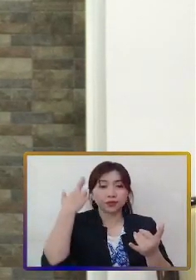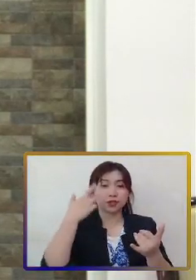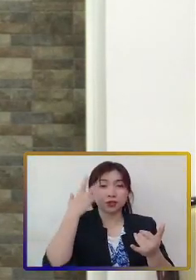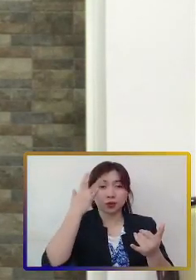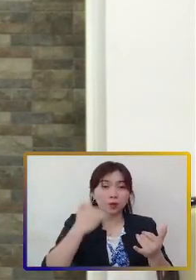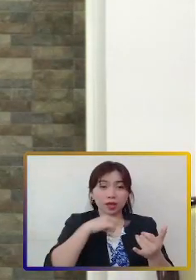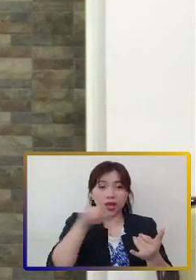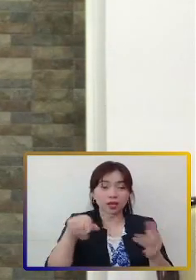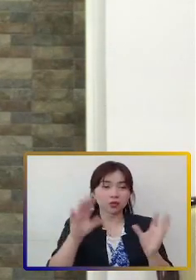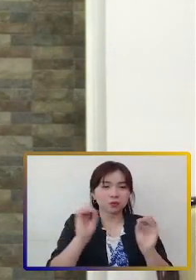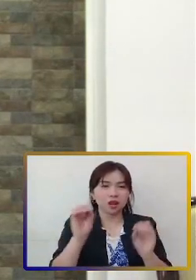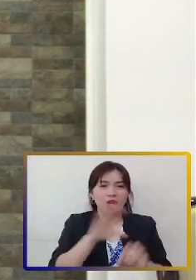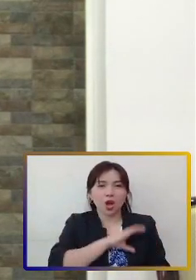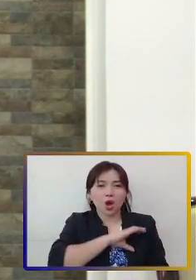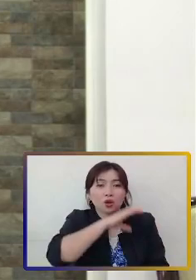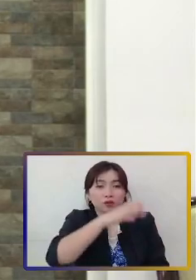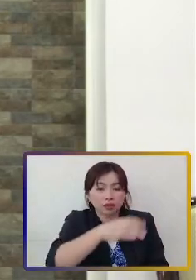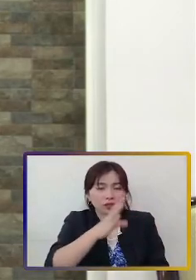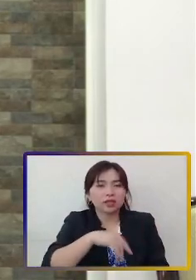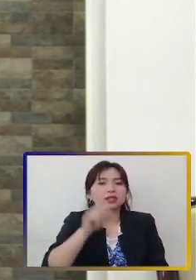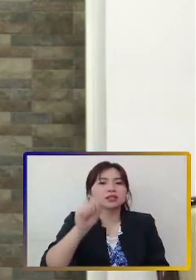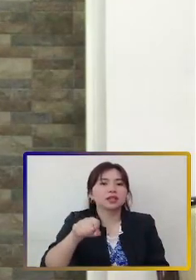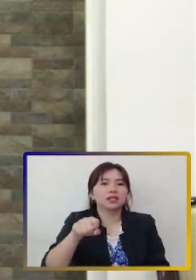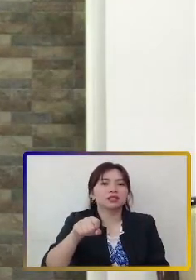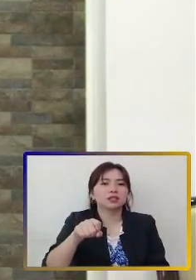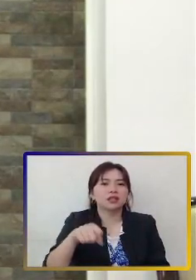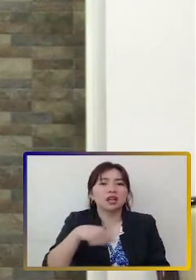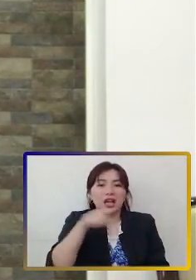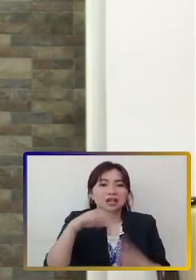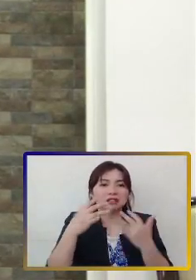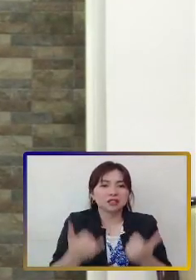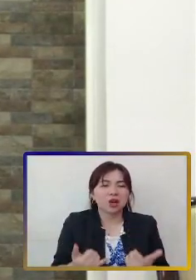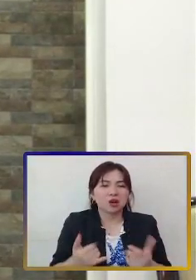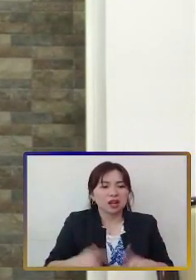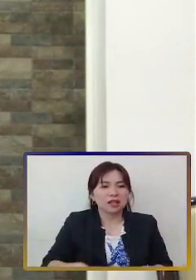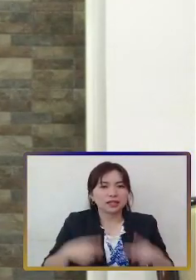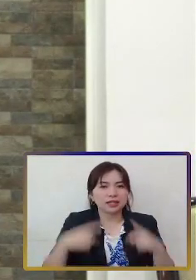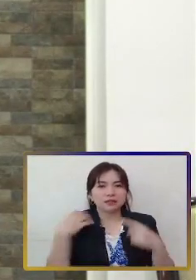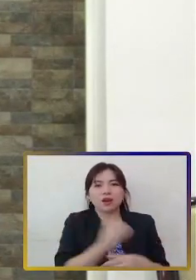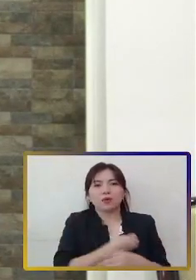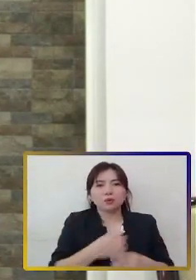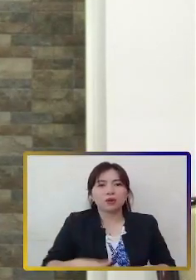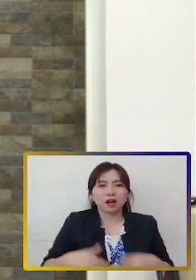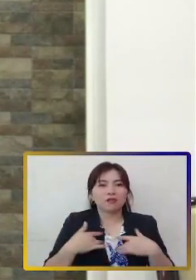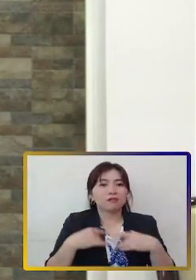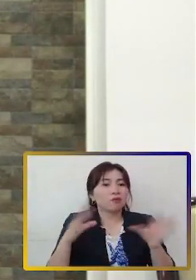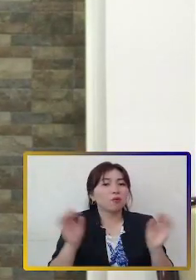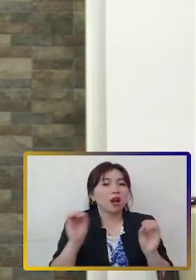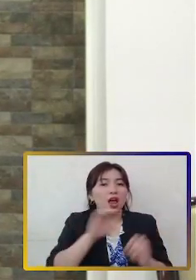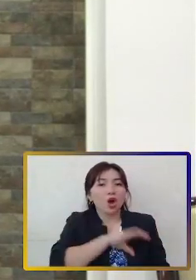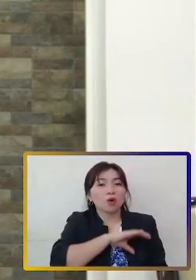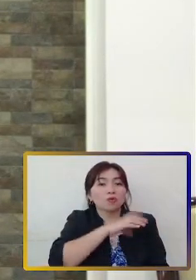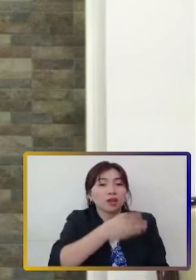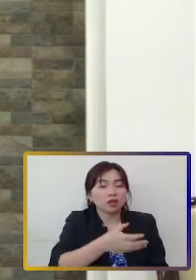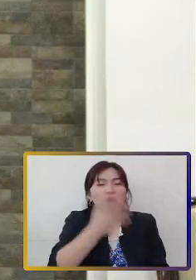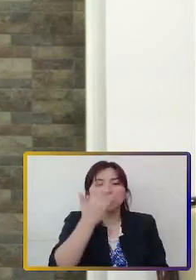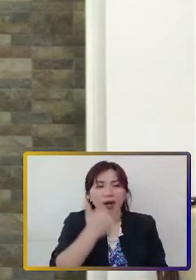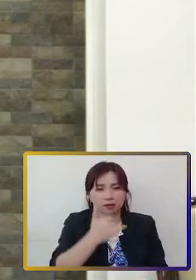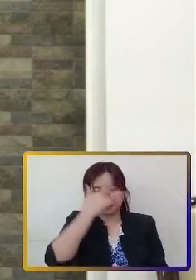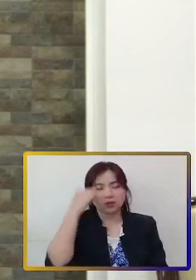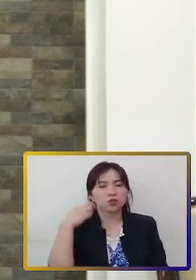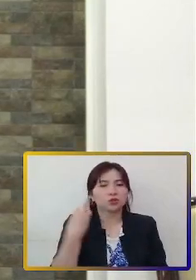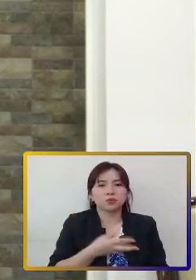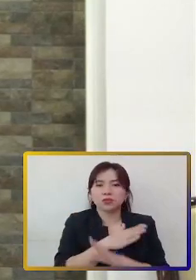confidence namumuhay tayo out of confidence in this Christian life because we do not anymore recognize